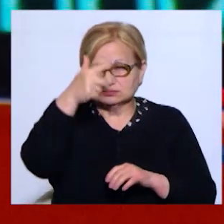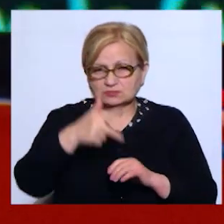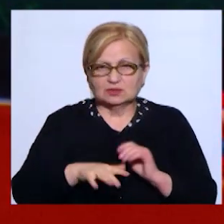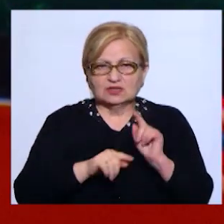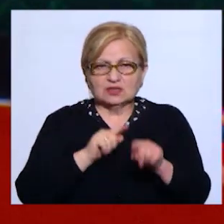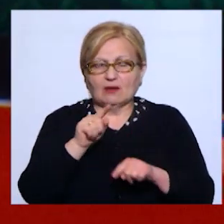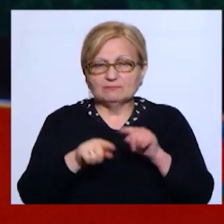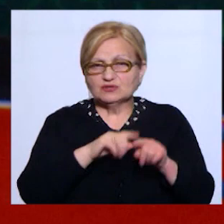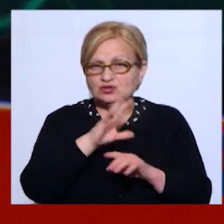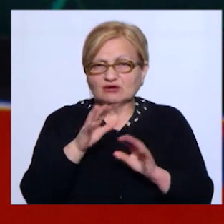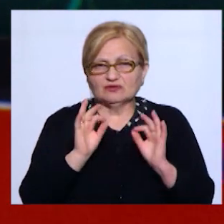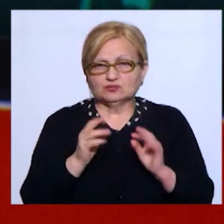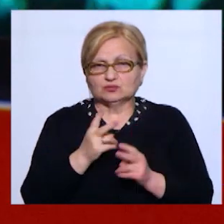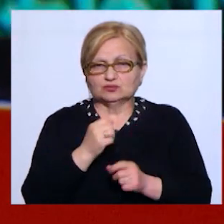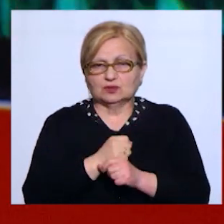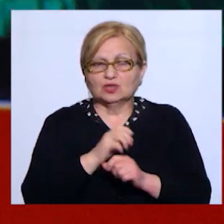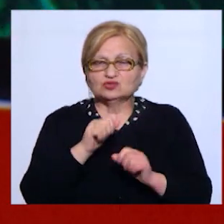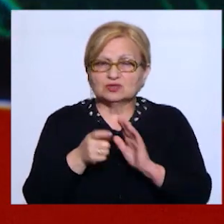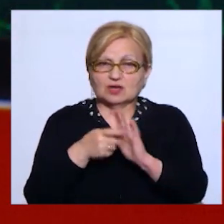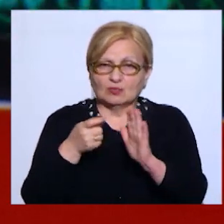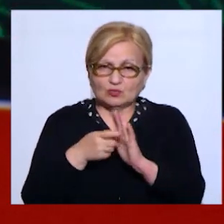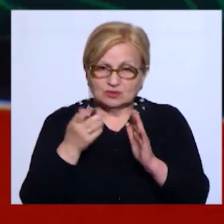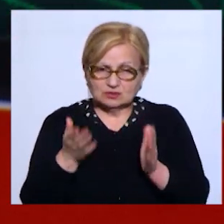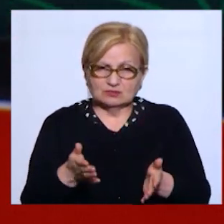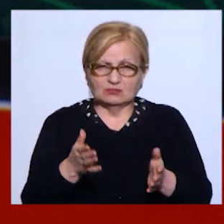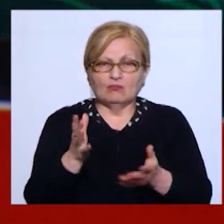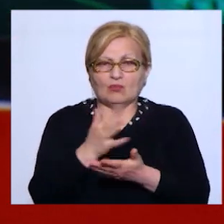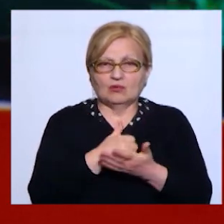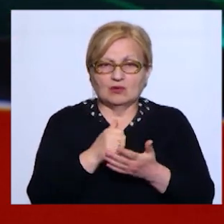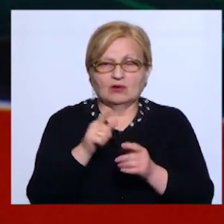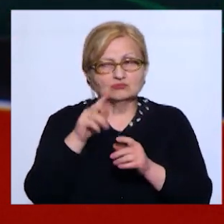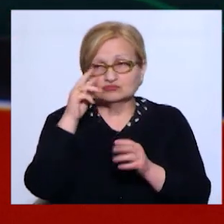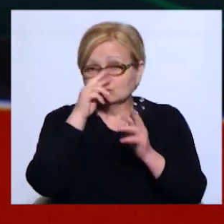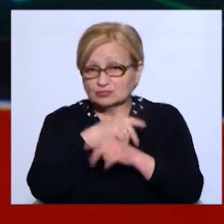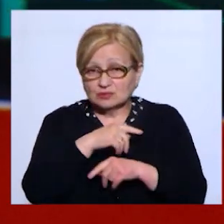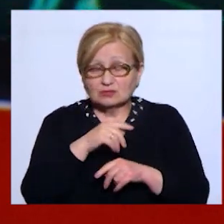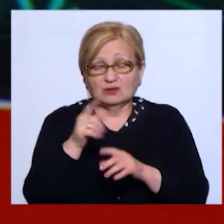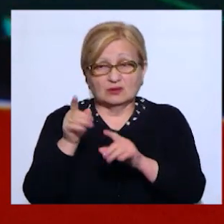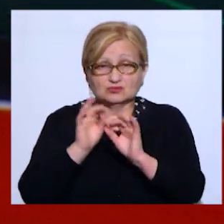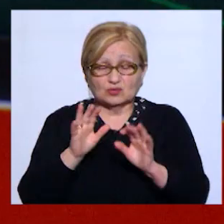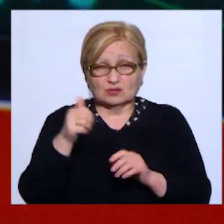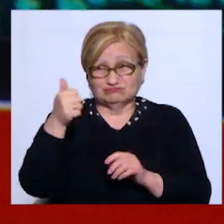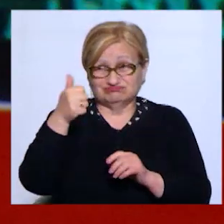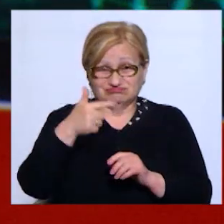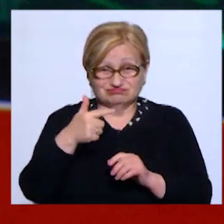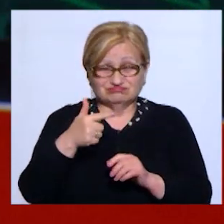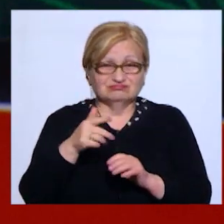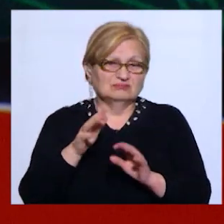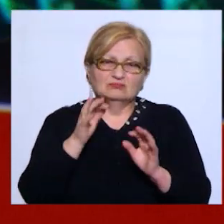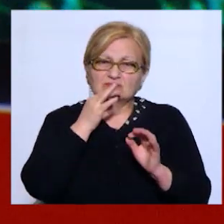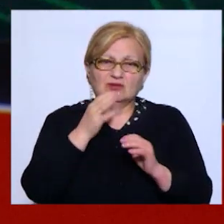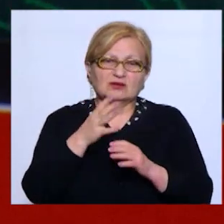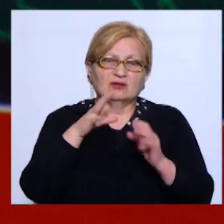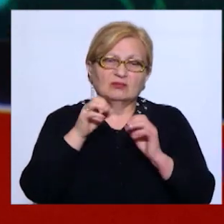გაკვეთილზე ვისაუბრეთ, შეიძლება იყოს გამოკითხვა და მონაცემების მოგროვება არასწორად განხორციელებული, დასკვნები არ,